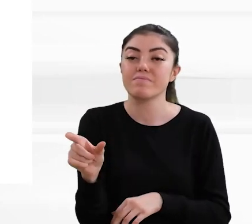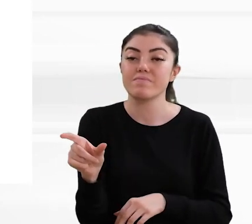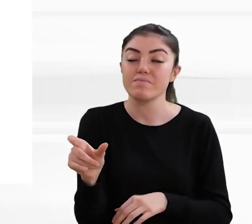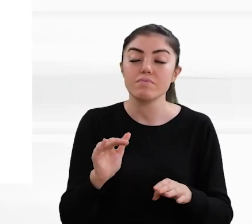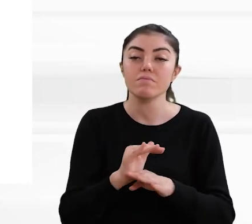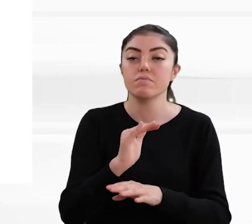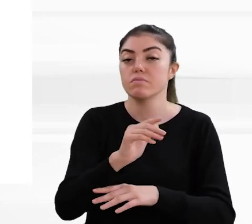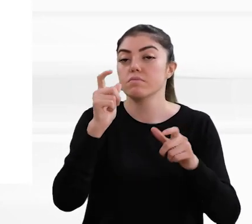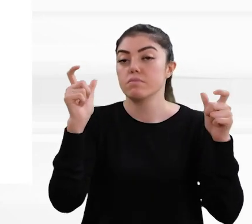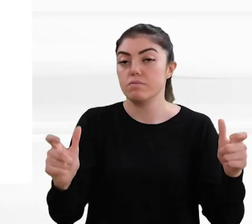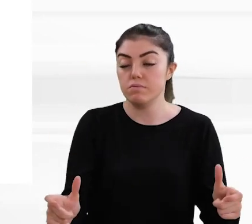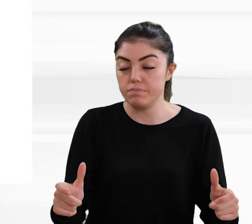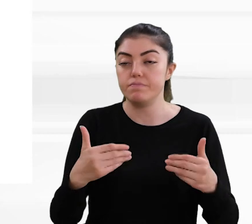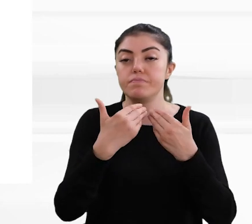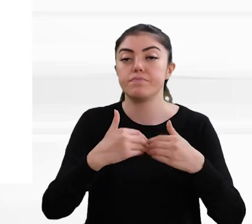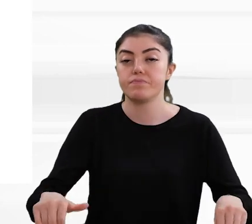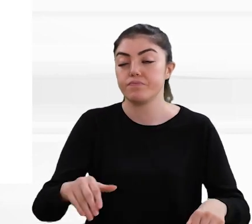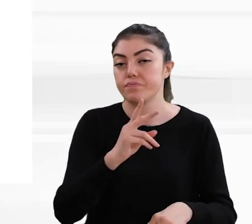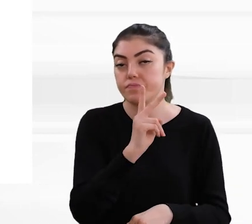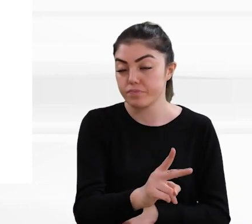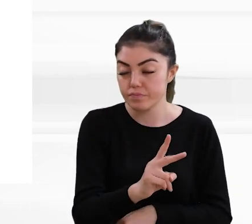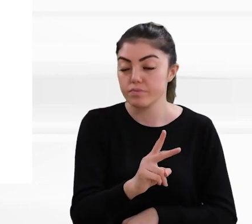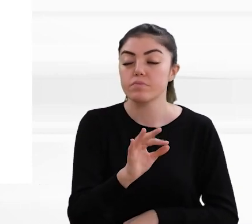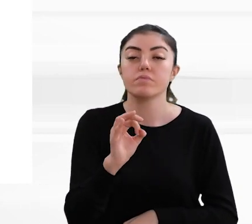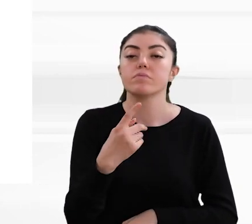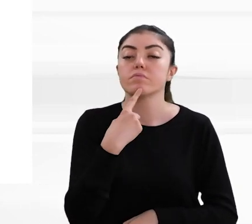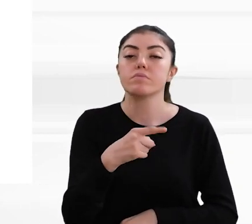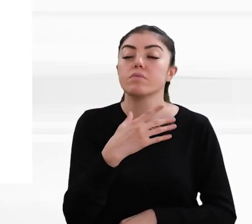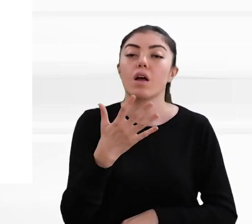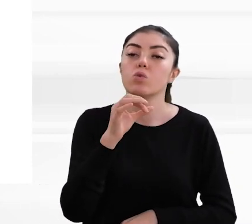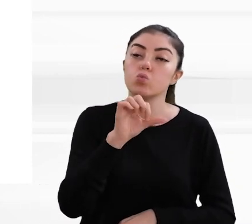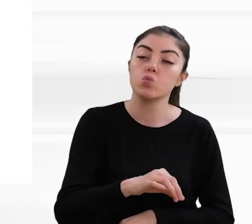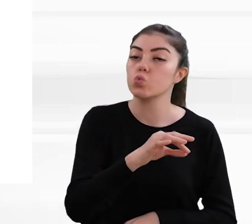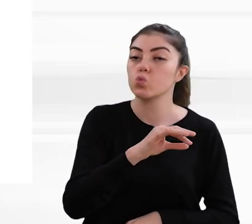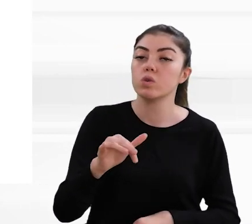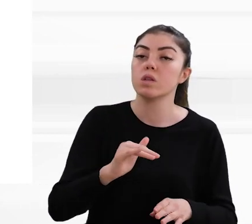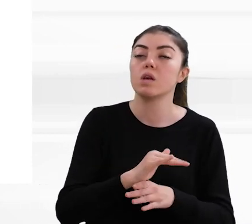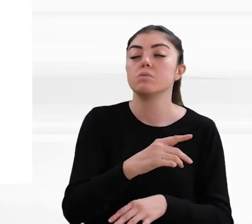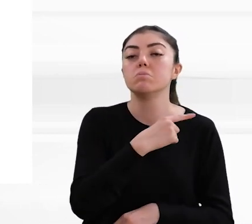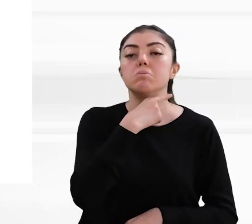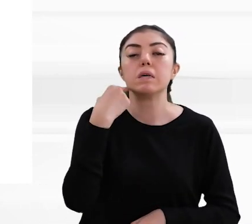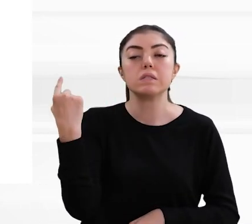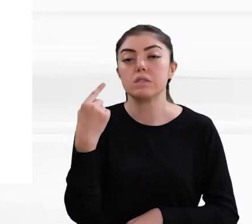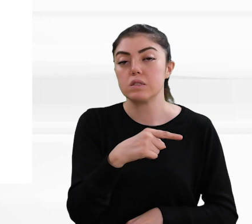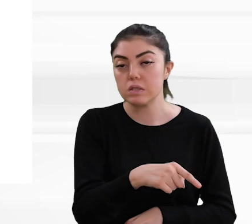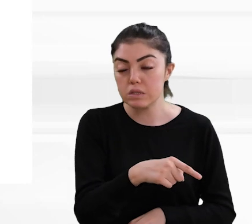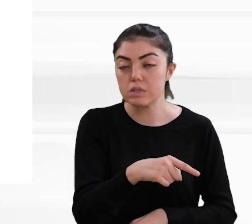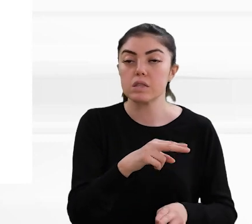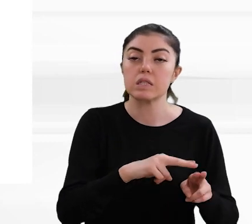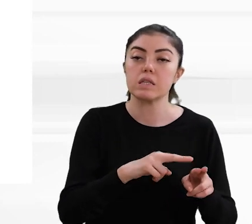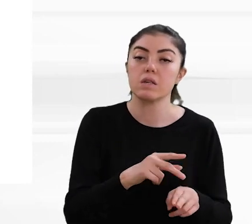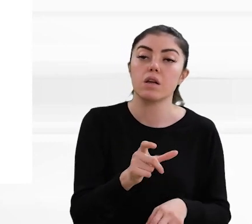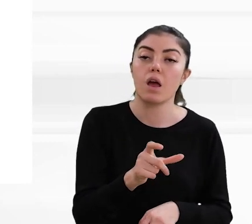suyu tuz değişimin sınırlarını belirlemektir yani bundan daha düşük tuzlu yaşayamıyor mesela kıyı yengeci